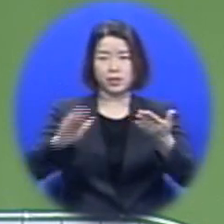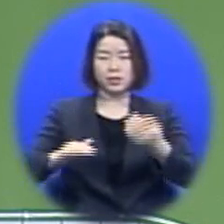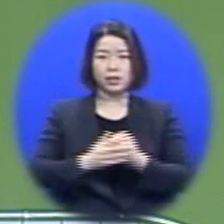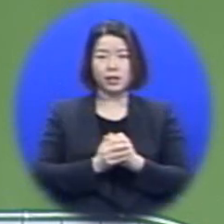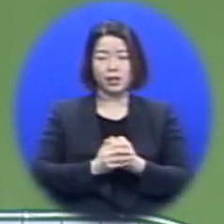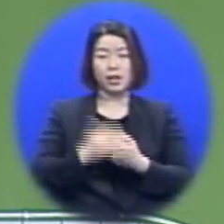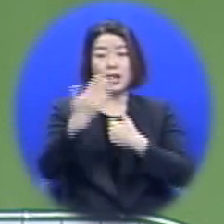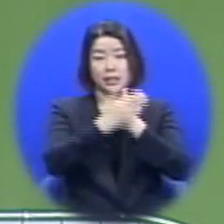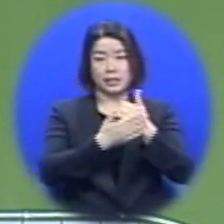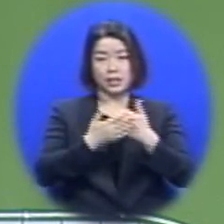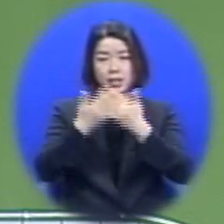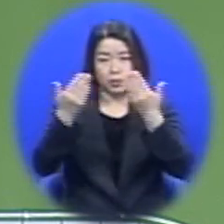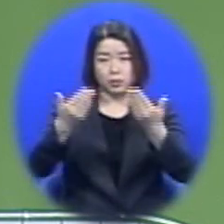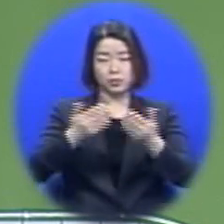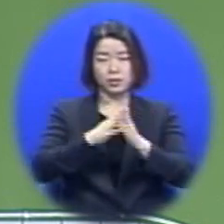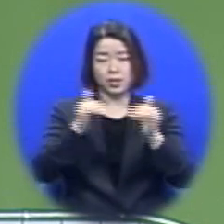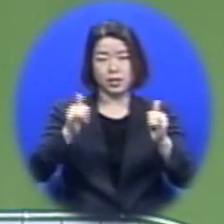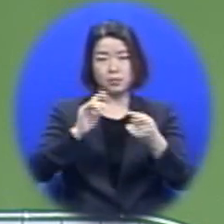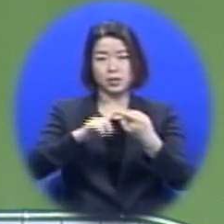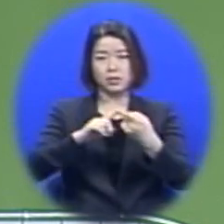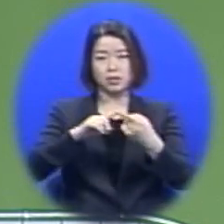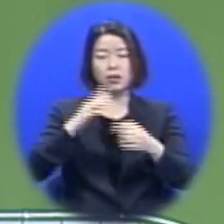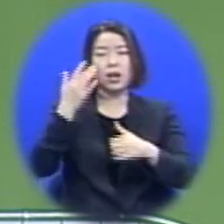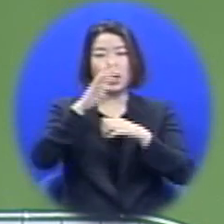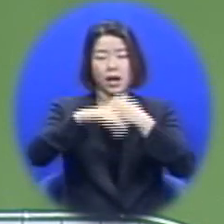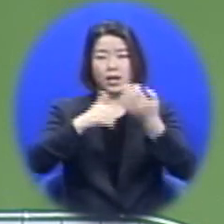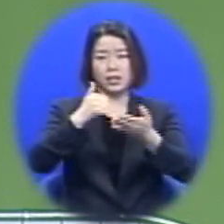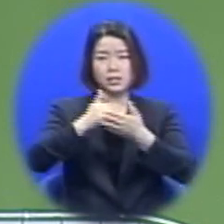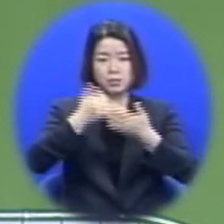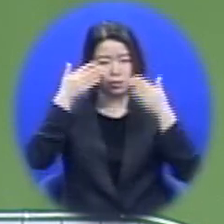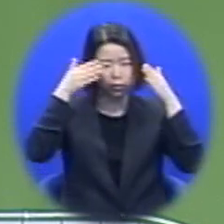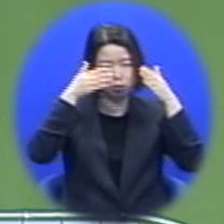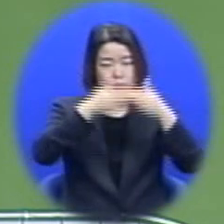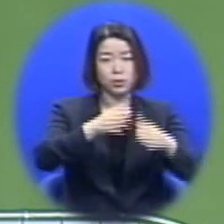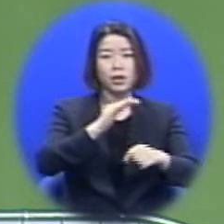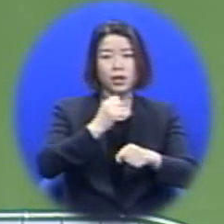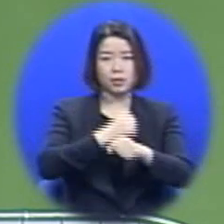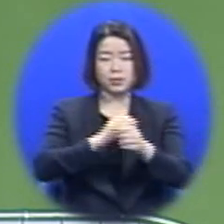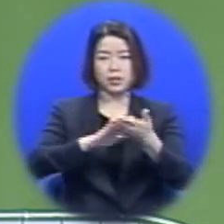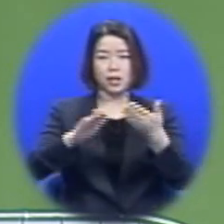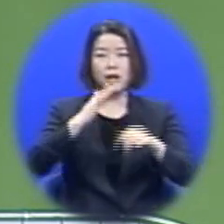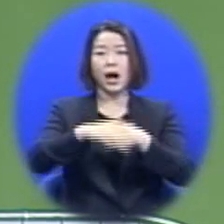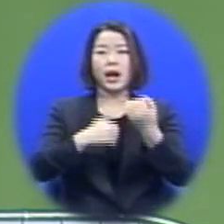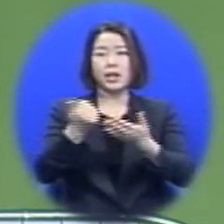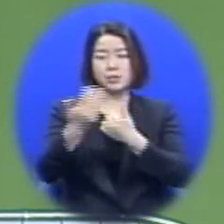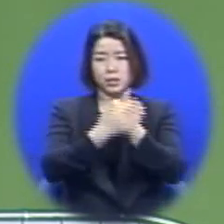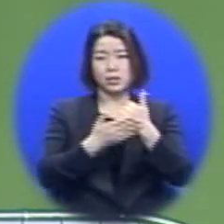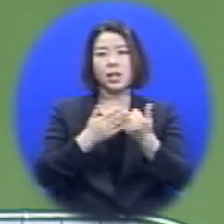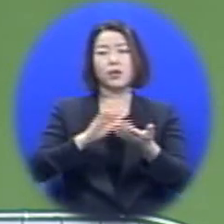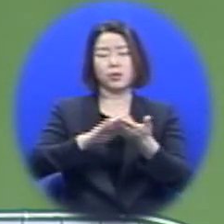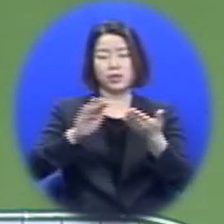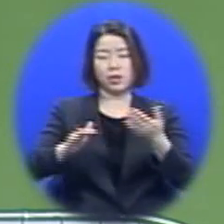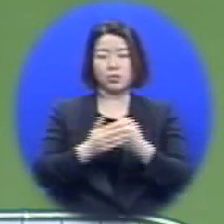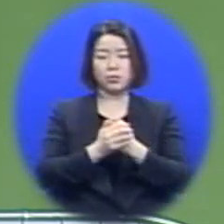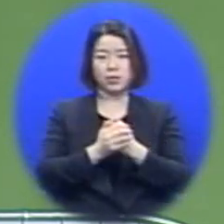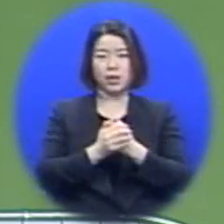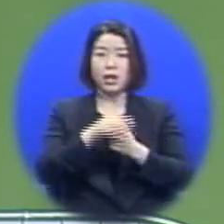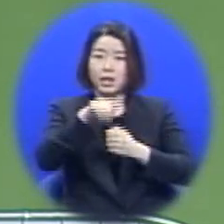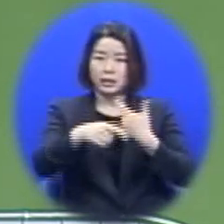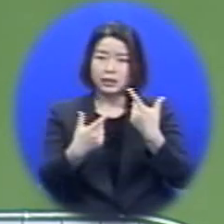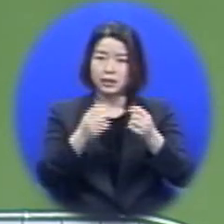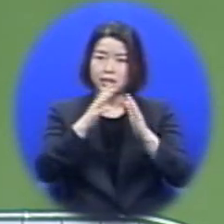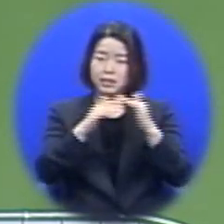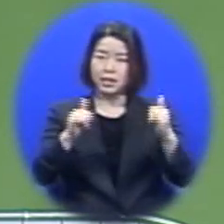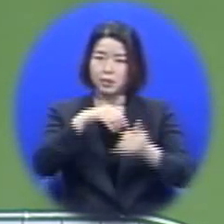은혜로운 사람을 주님이 주목하세요. 하나님이 은혜의 하나님이시기 때문에 그렇게 사람들이 죄를 짓고